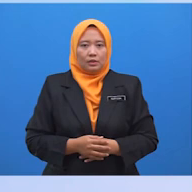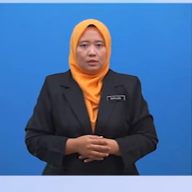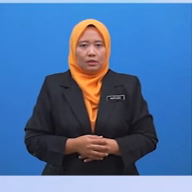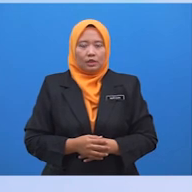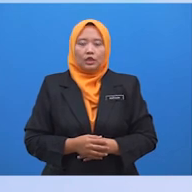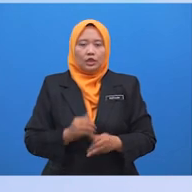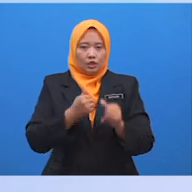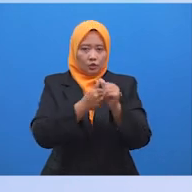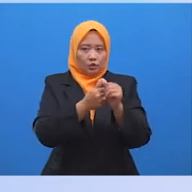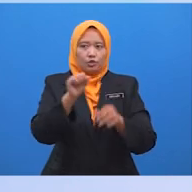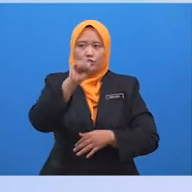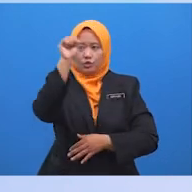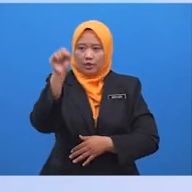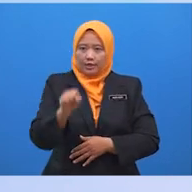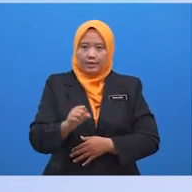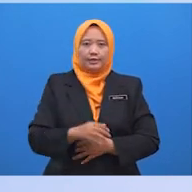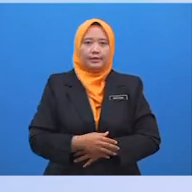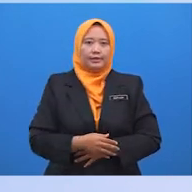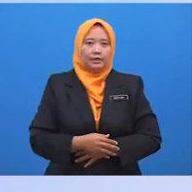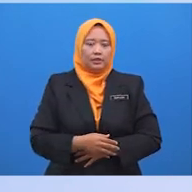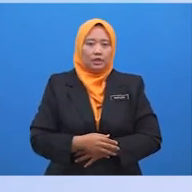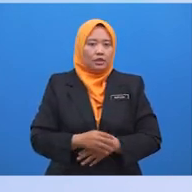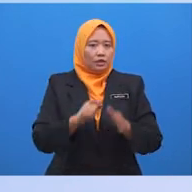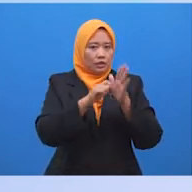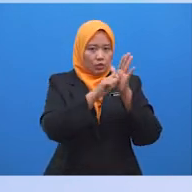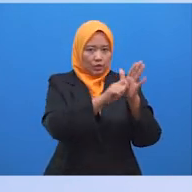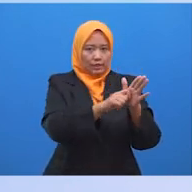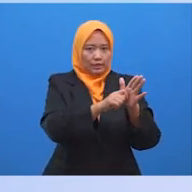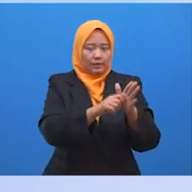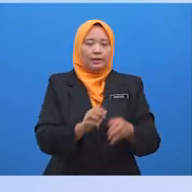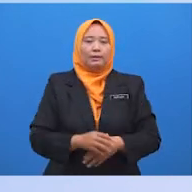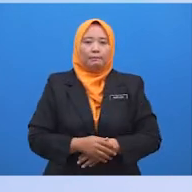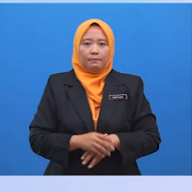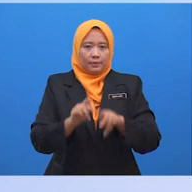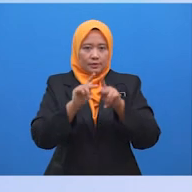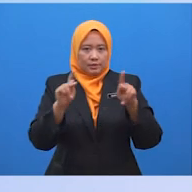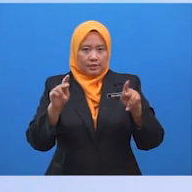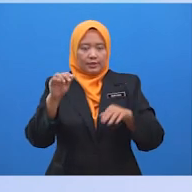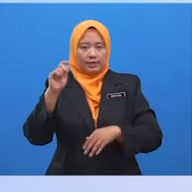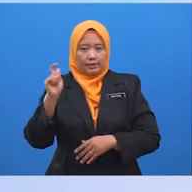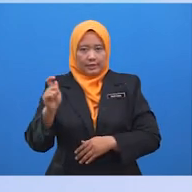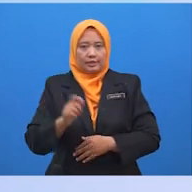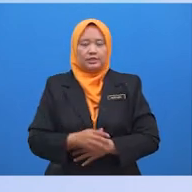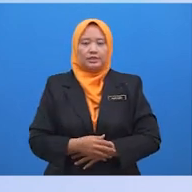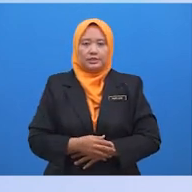yang diberi, tentukan pintasan X dalam satu garis lurus yang